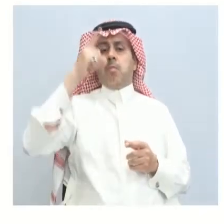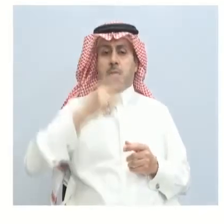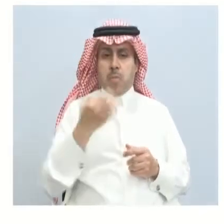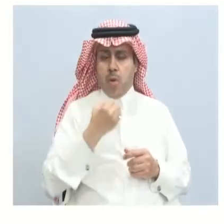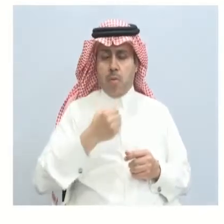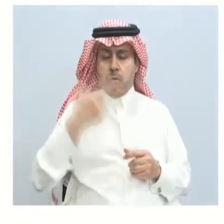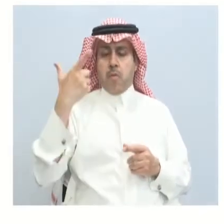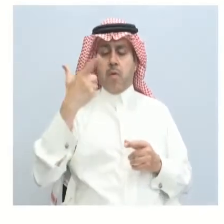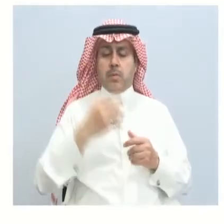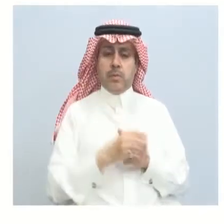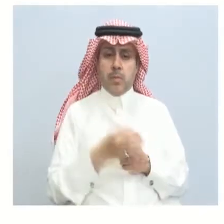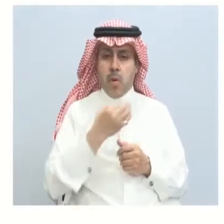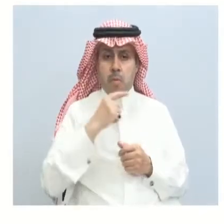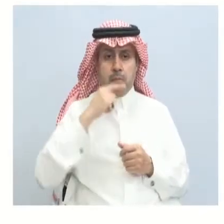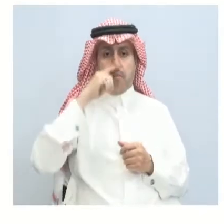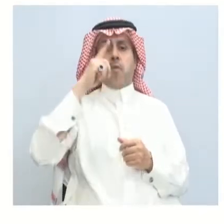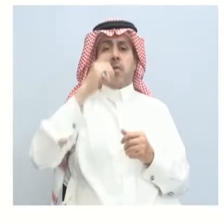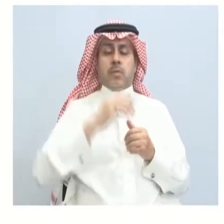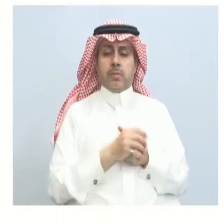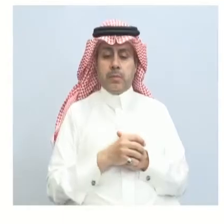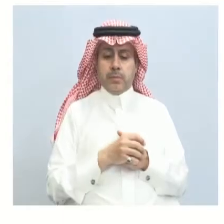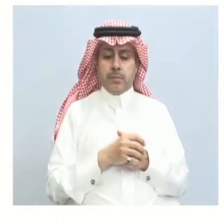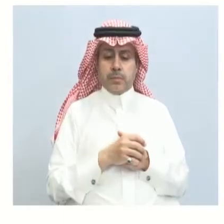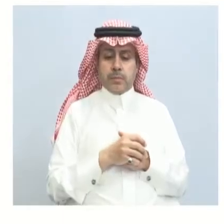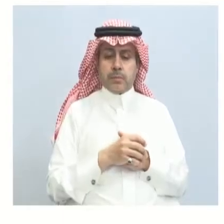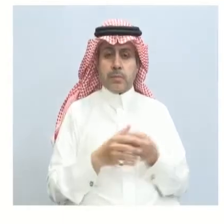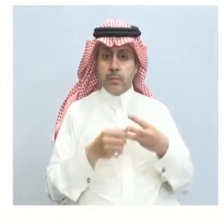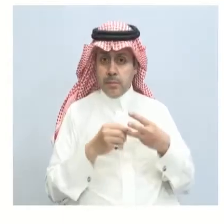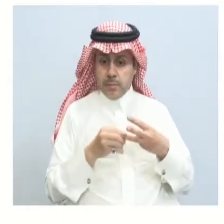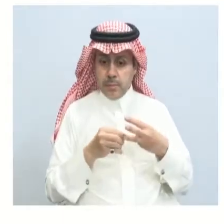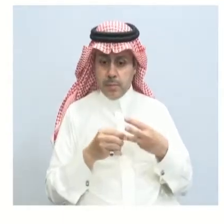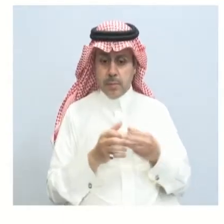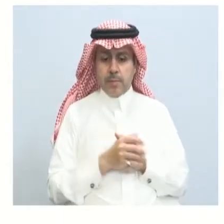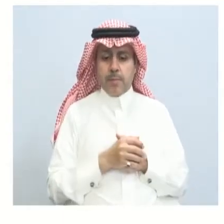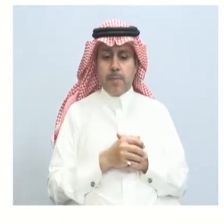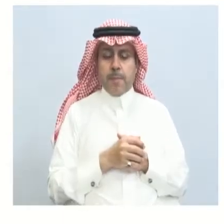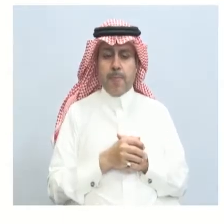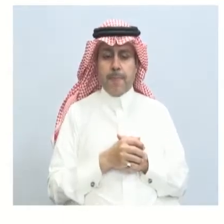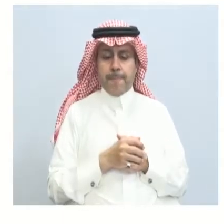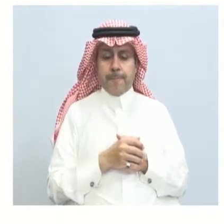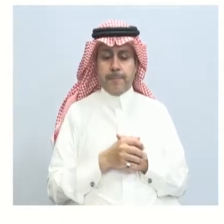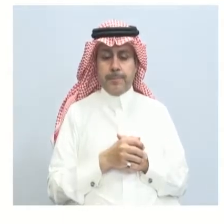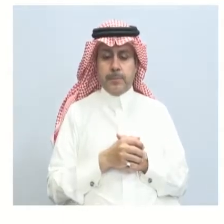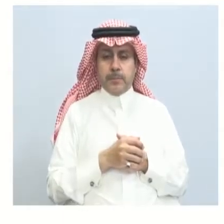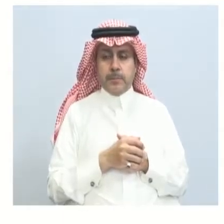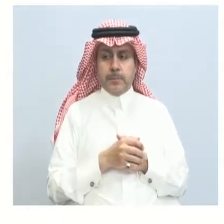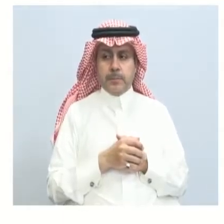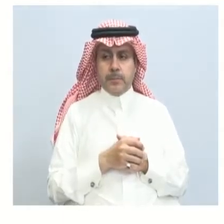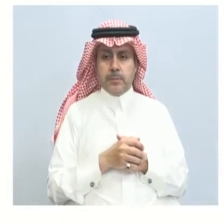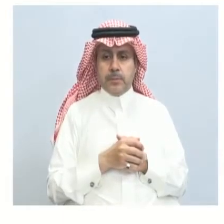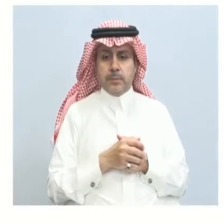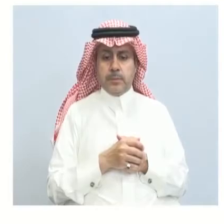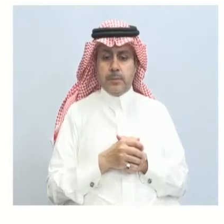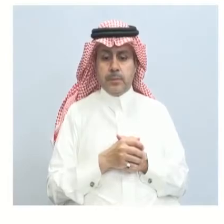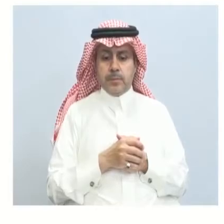في الحديث هذا هو المتشدق بعد ذلك ناتي الى الكلمه الثالثه والاخيره معنا في هذا